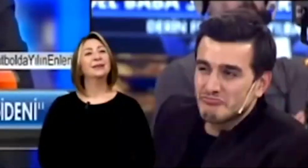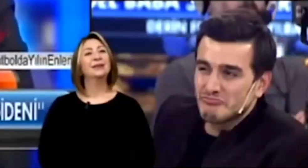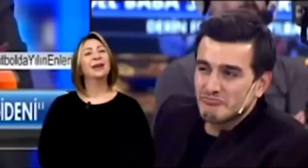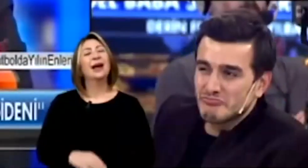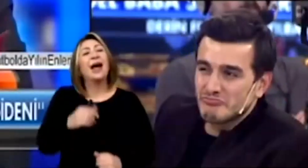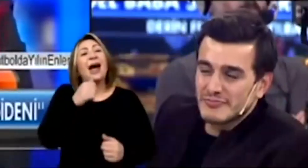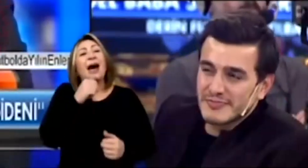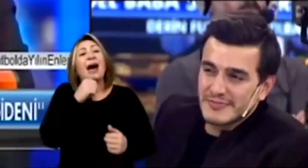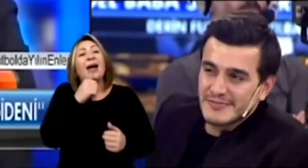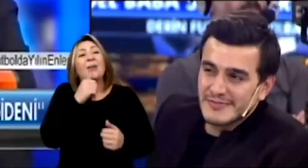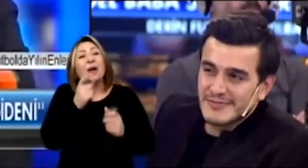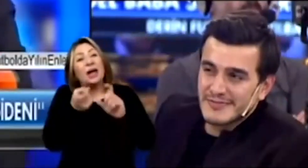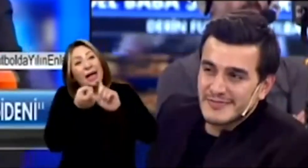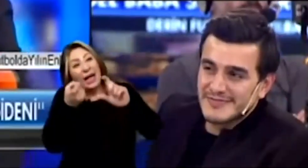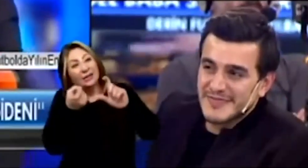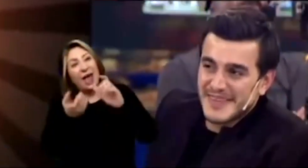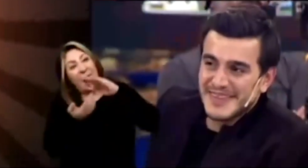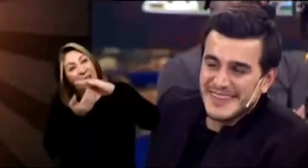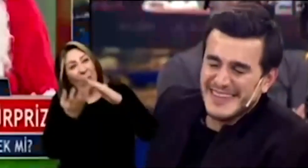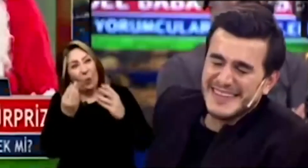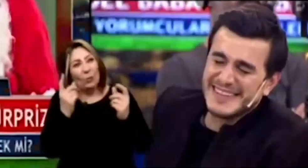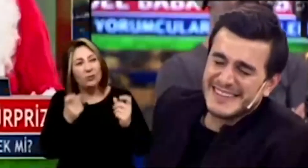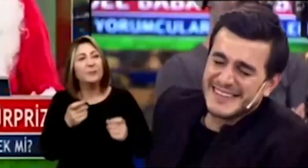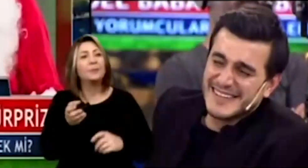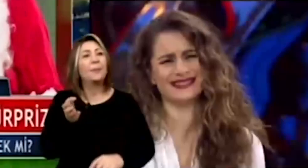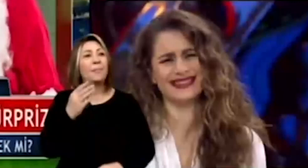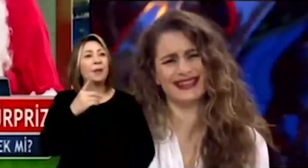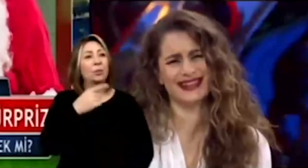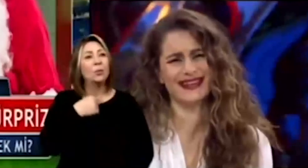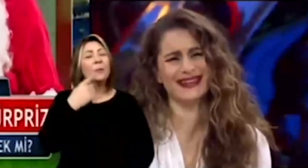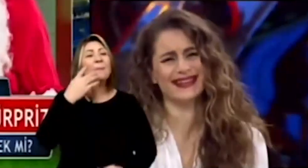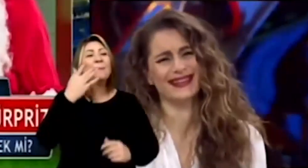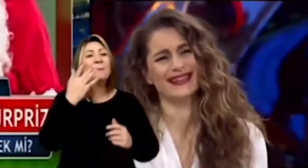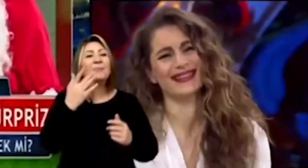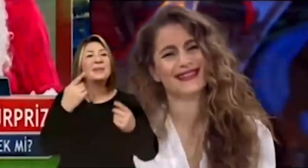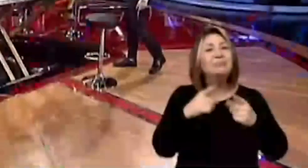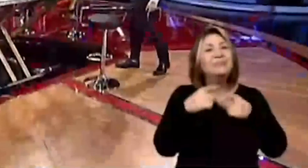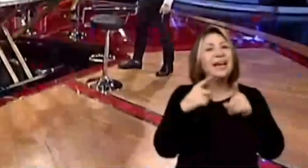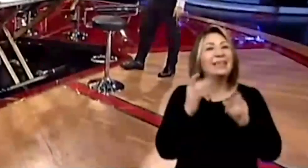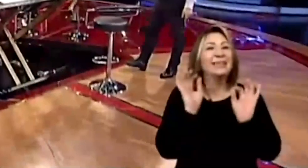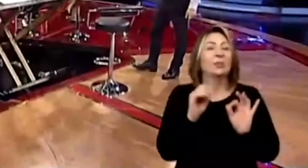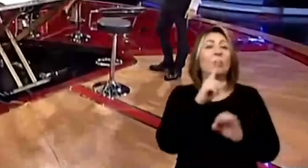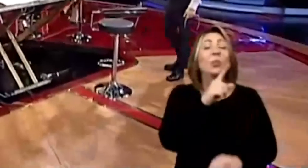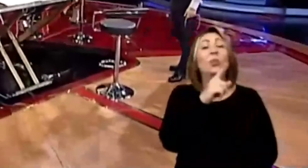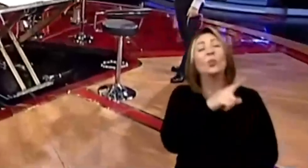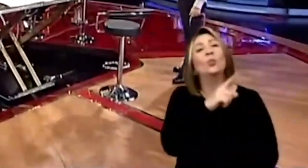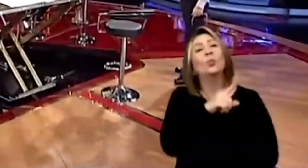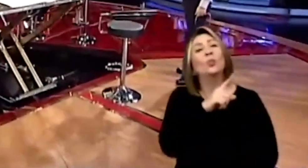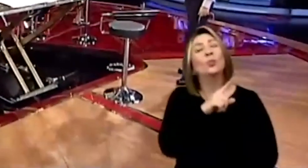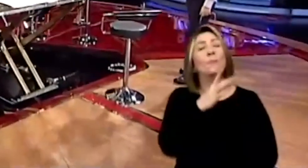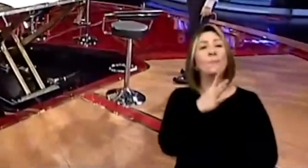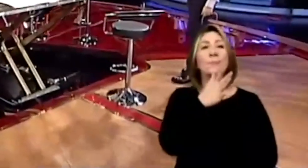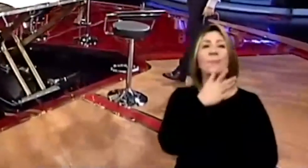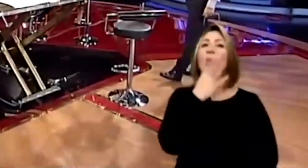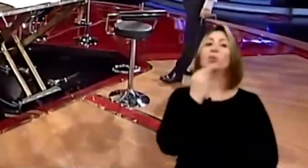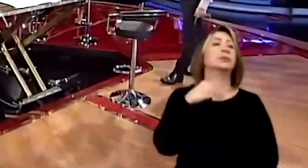Şey adam ol, şeyi de kancası altta olur mu bir adamın ya? Ya bu bir mizansen. Dur. Bunu anlamayacağım. Şimdi bakın, bu şey değil, kasti